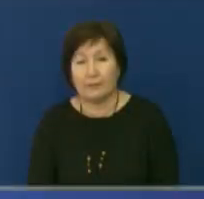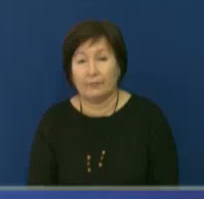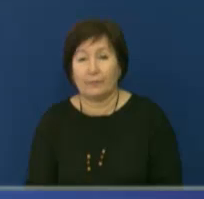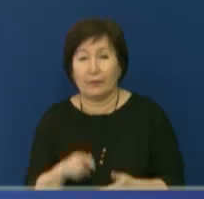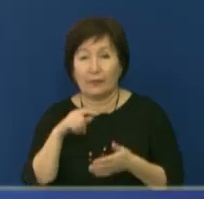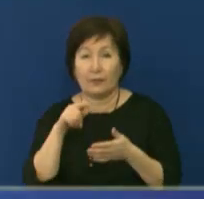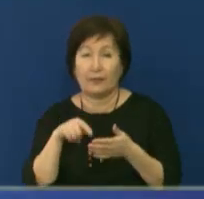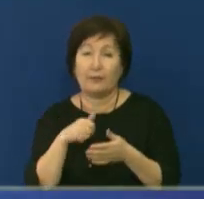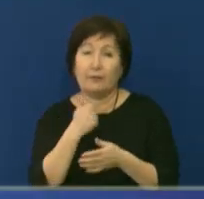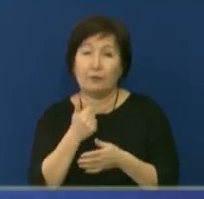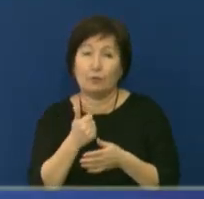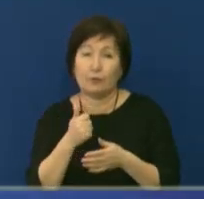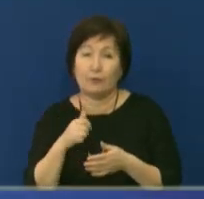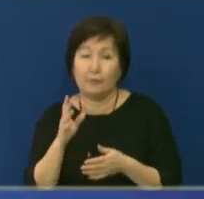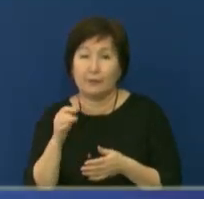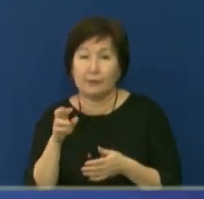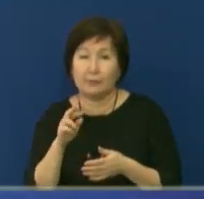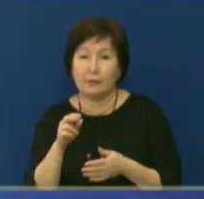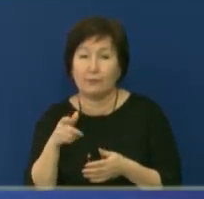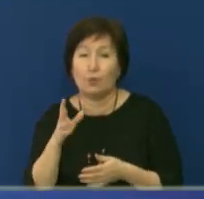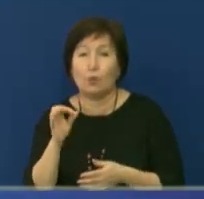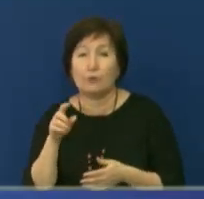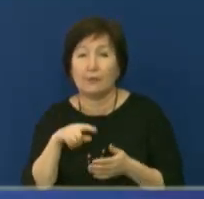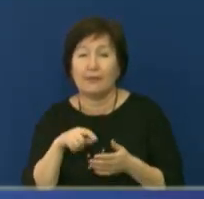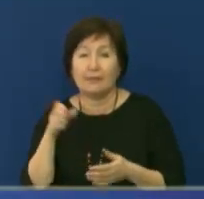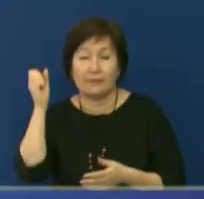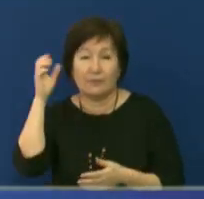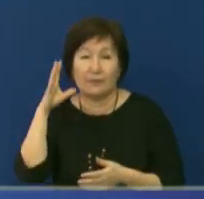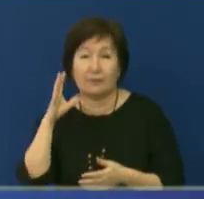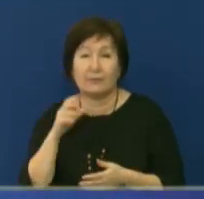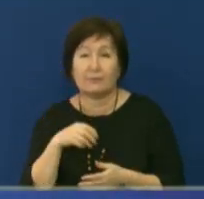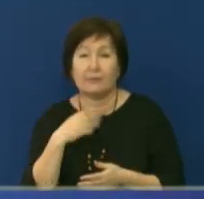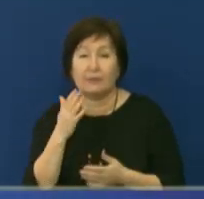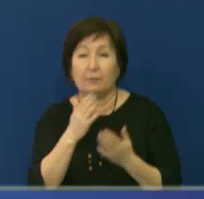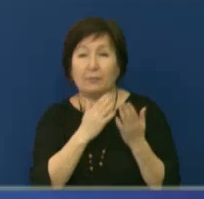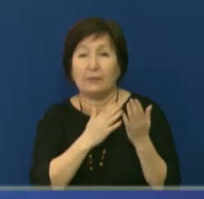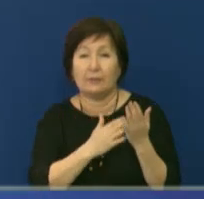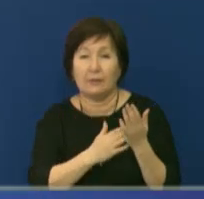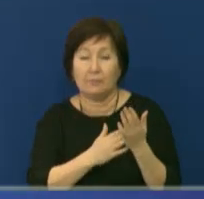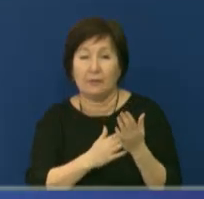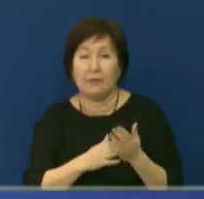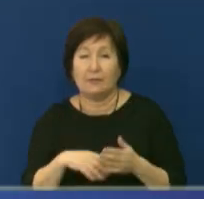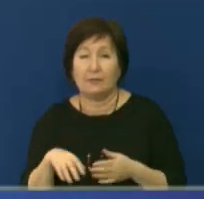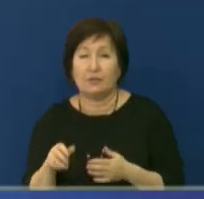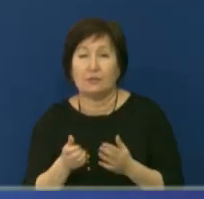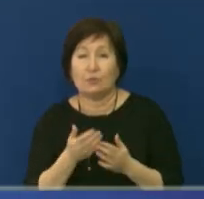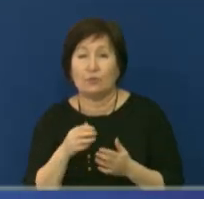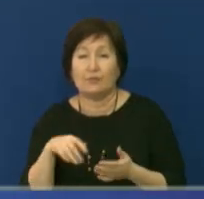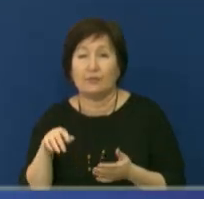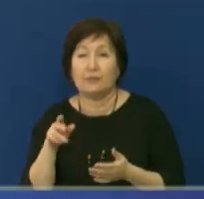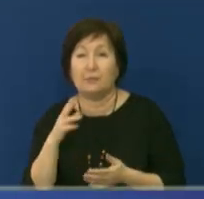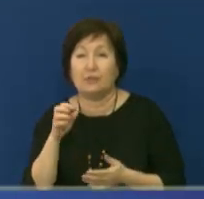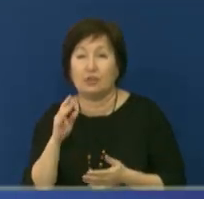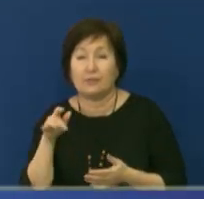Қала әкімі Бақытжан Баяхметов Курс Свет жауапкершілігі шектеулі серіктестігі базасындағы жабдықтармен және диспетчерлік орталық